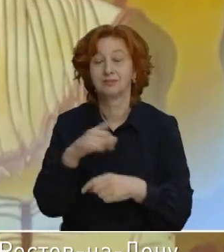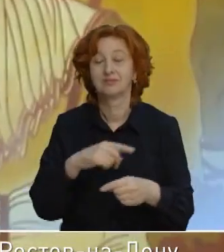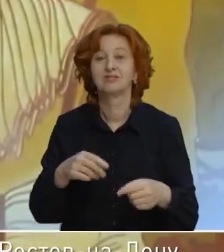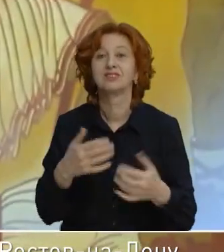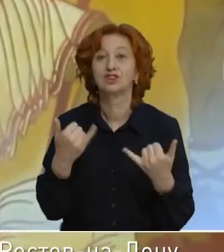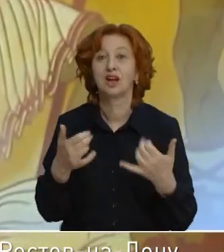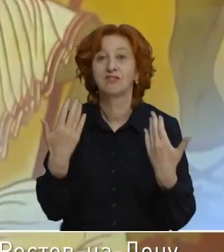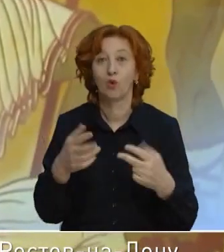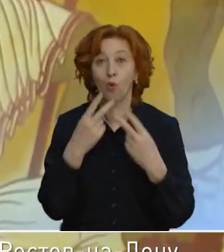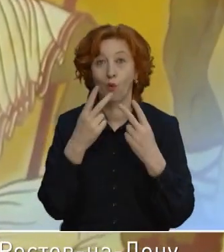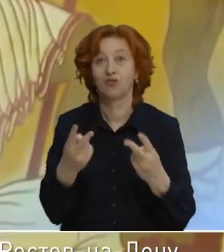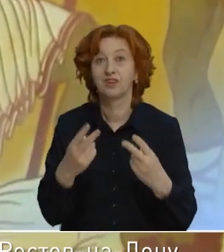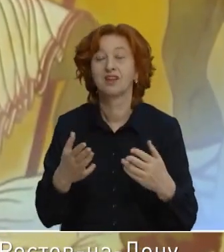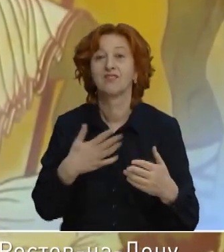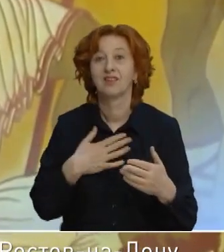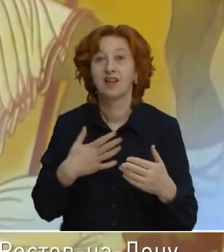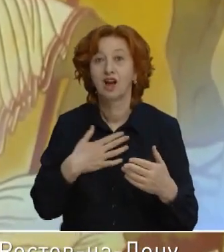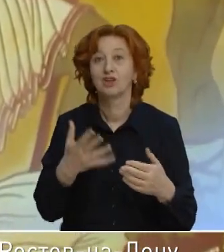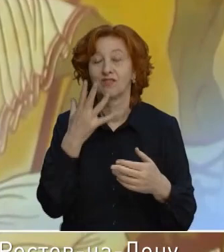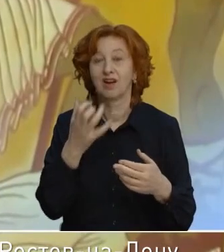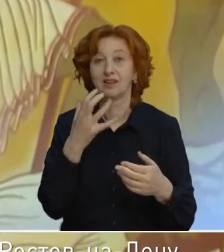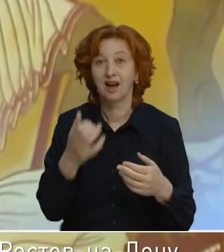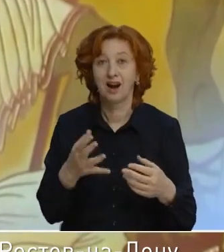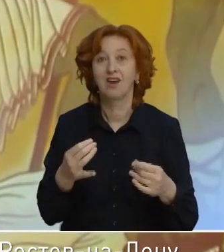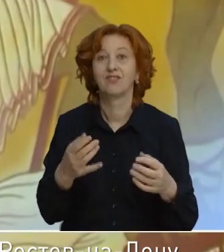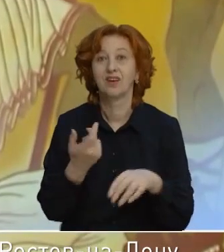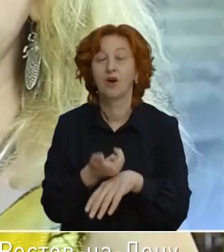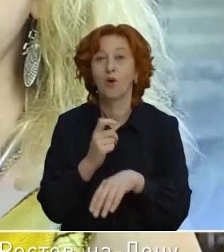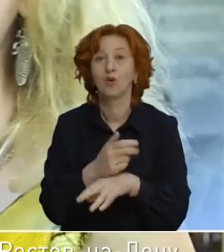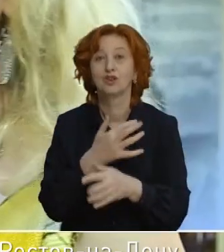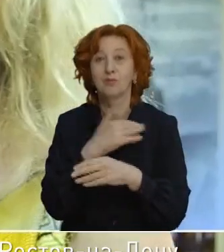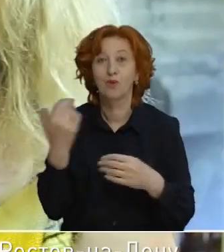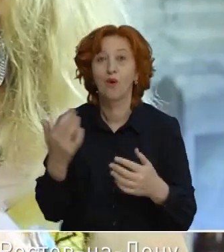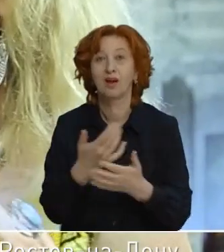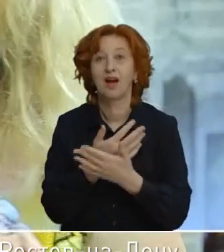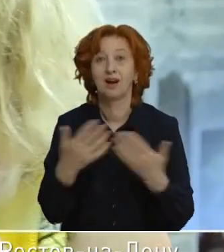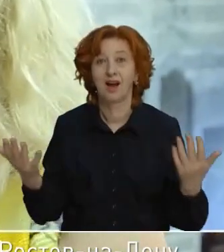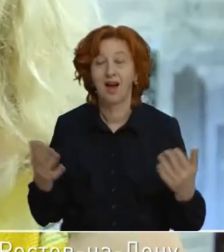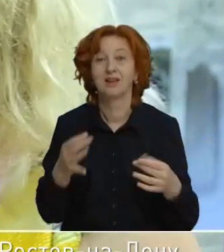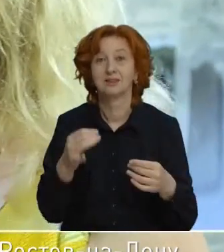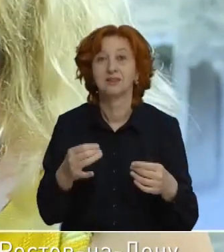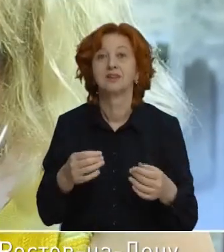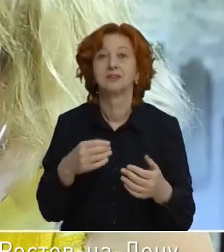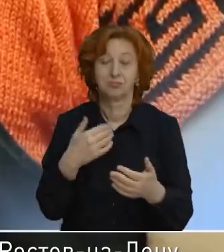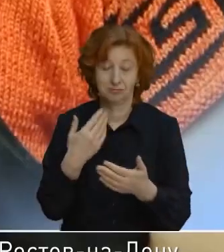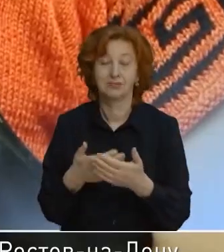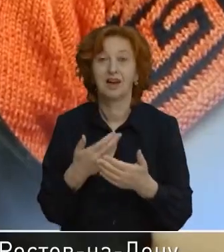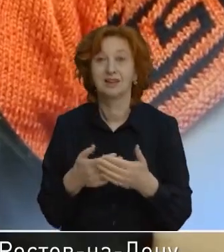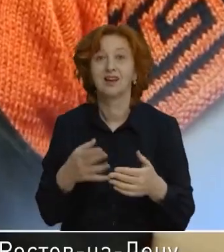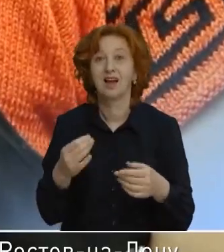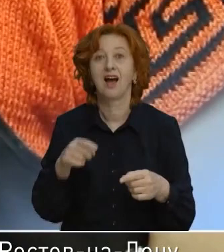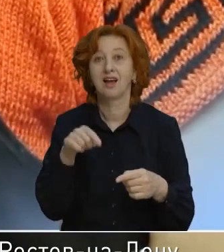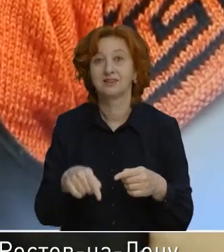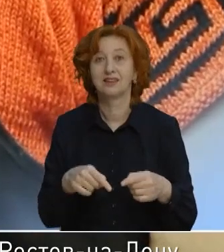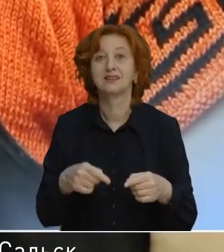Если вы увидите на баннерах наших много фотографий, портретов, мы очень любим Танаис. Воспитывался Анатолиус в спартанском стиле.